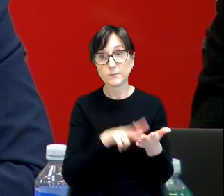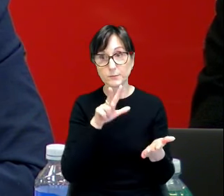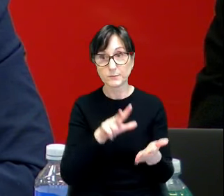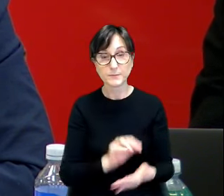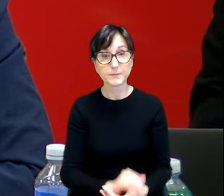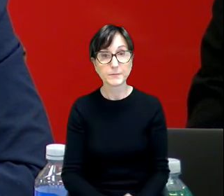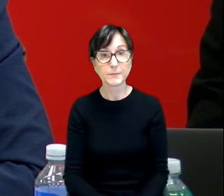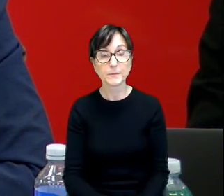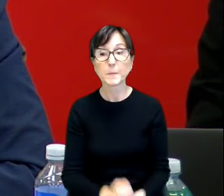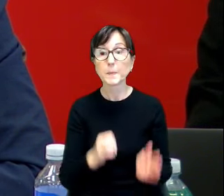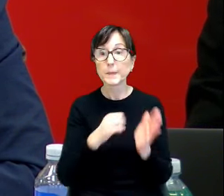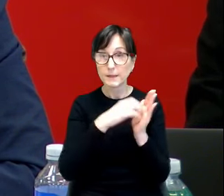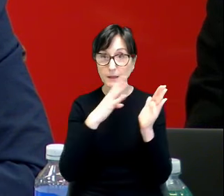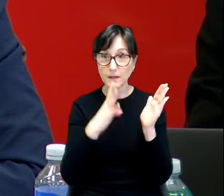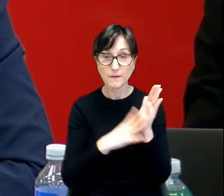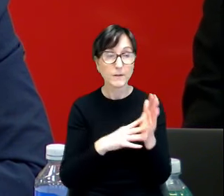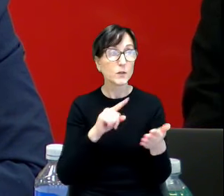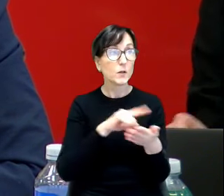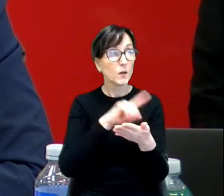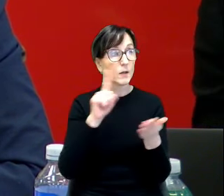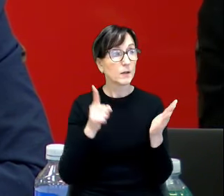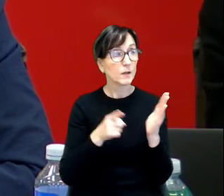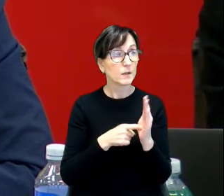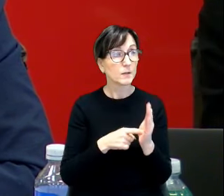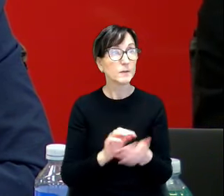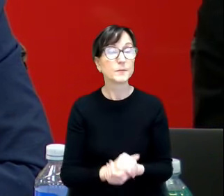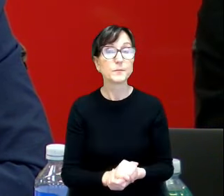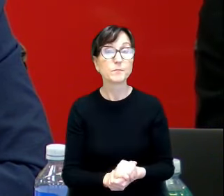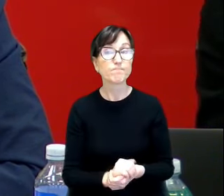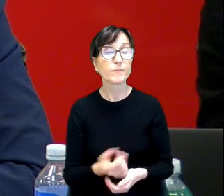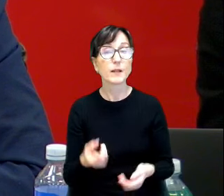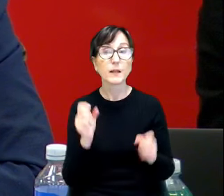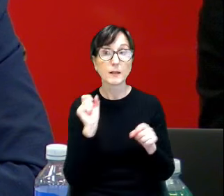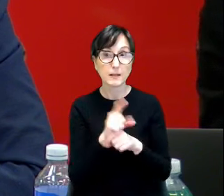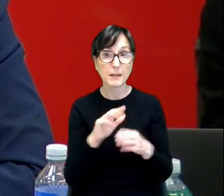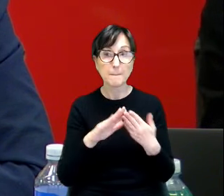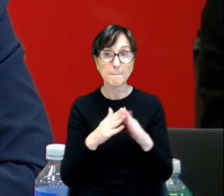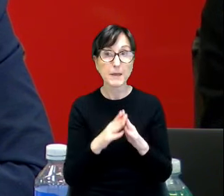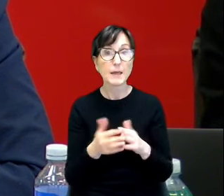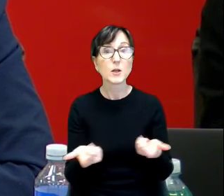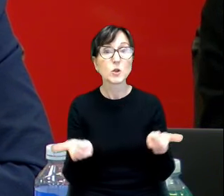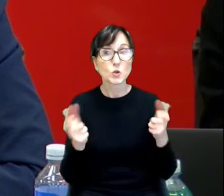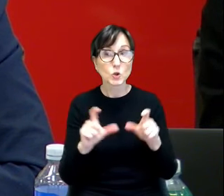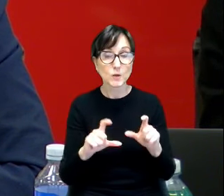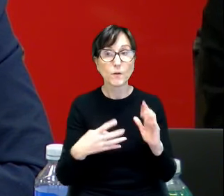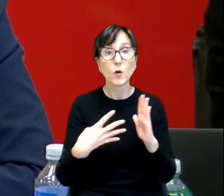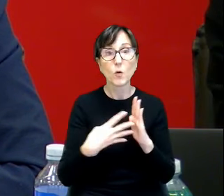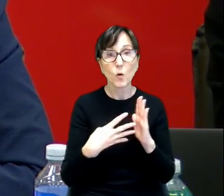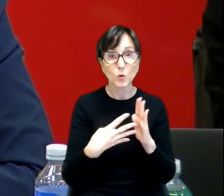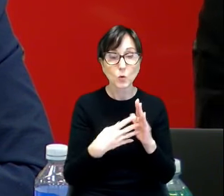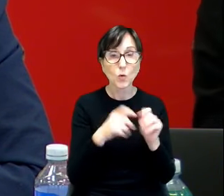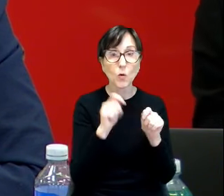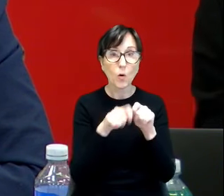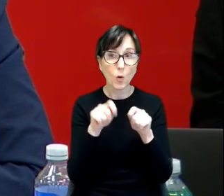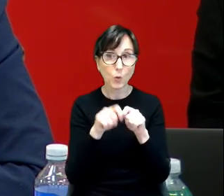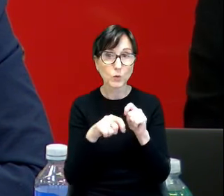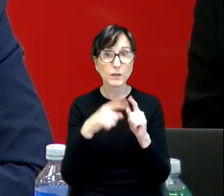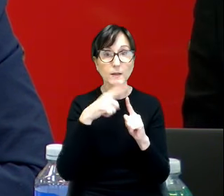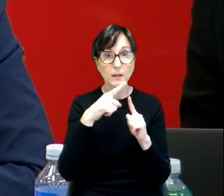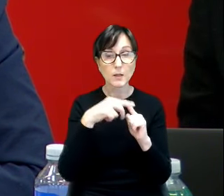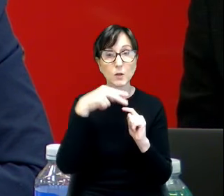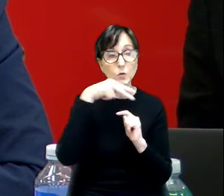19 darbotvarkės klausimas dėl pritarimo klaipėdos miesto savivaldybės kontrolės ir audito tarnybos